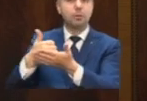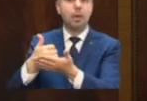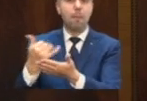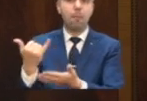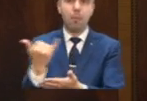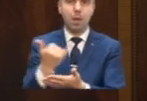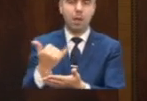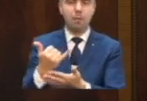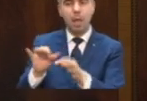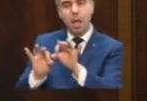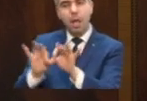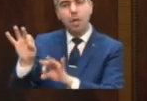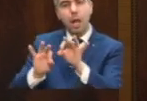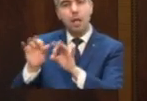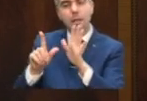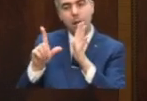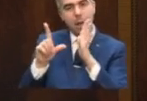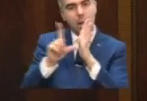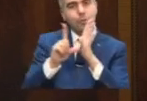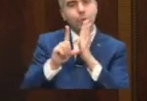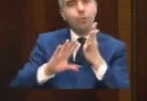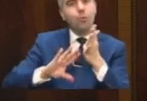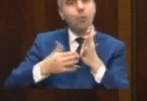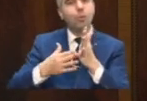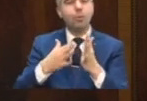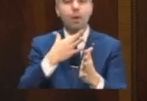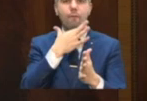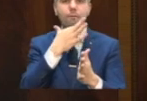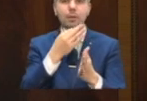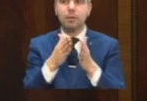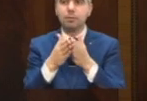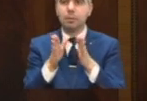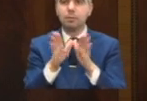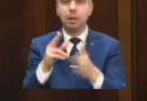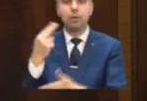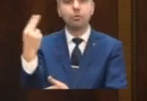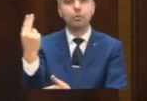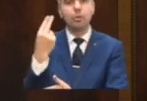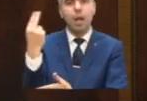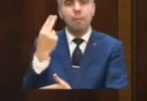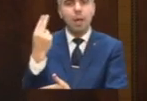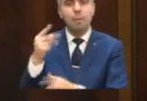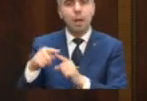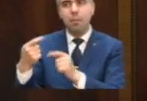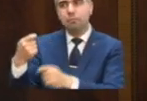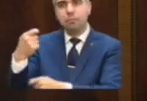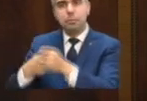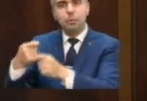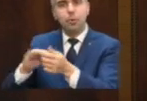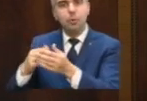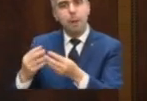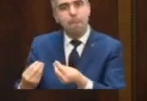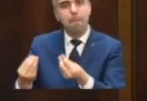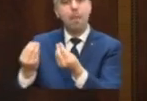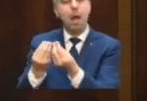الإجراءات القانونية والإدارية التي تسهل انفتاح الجامعة على محيطها السوسيو-اقتصادي، خلق